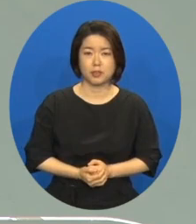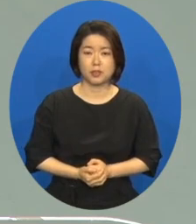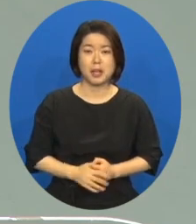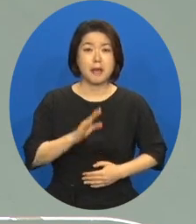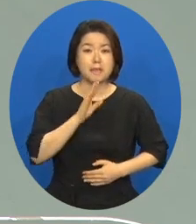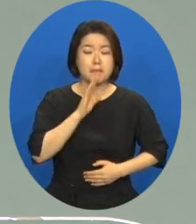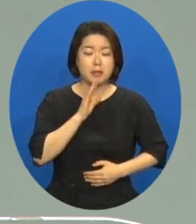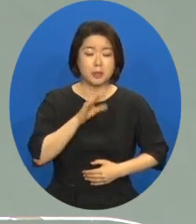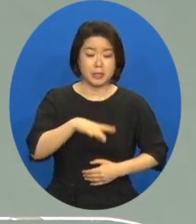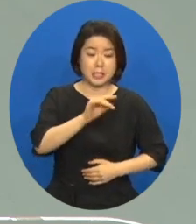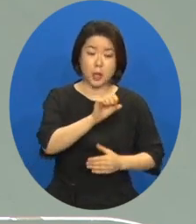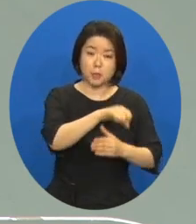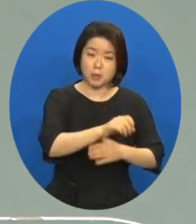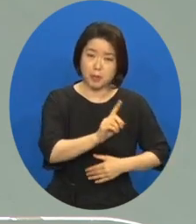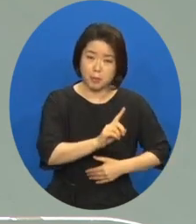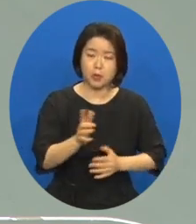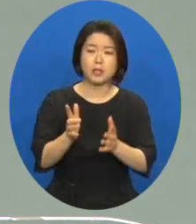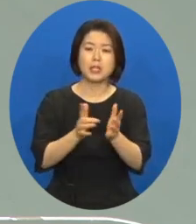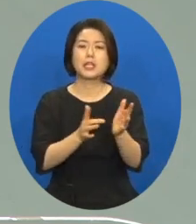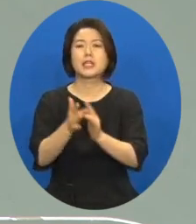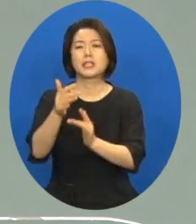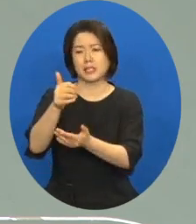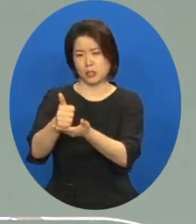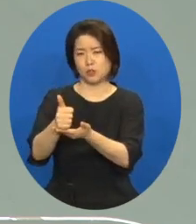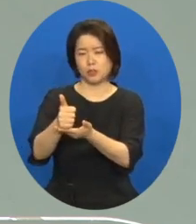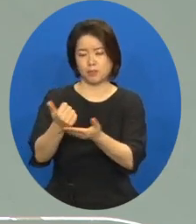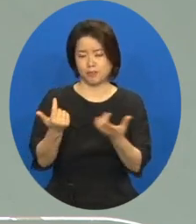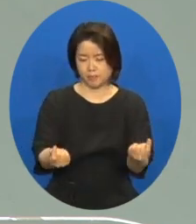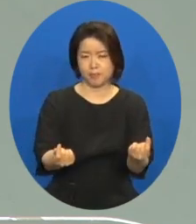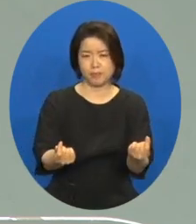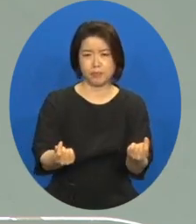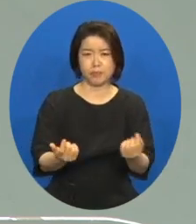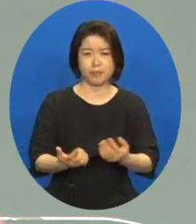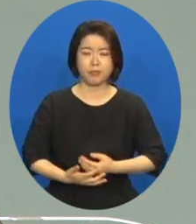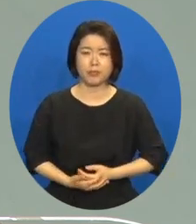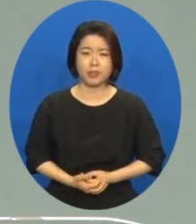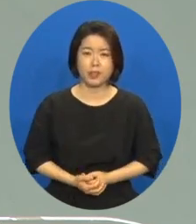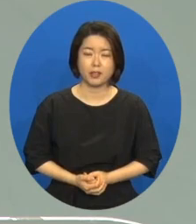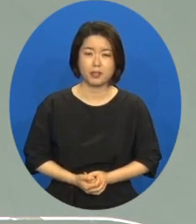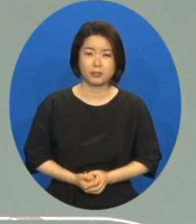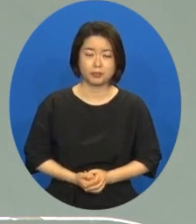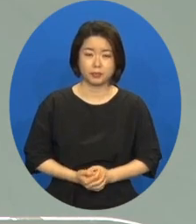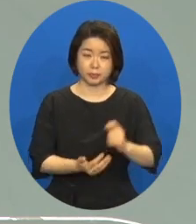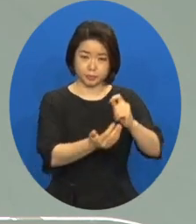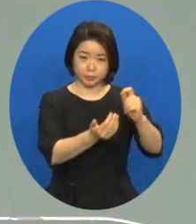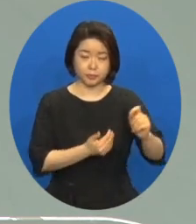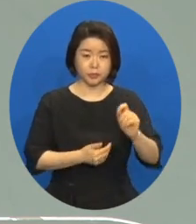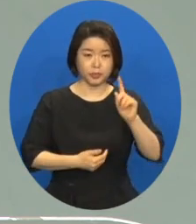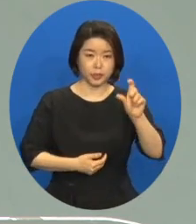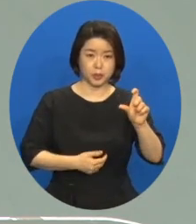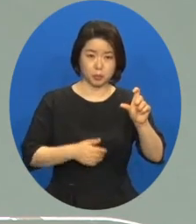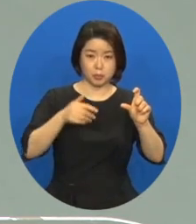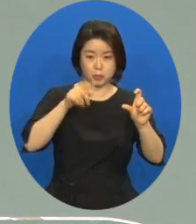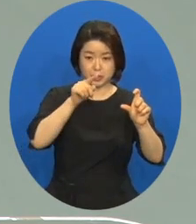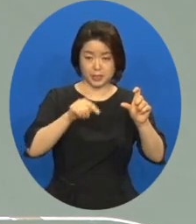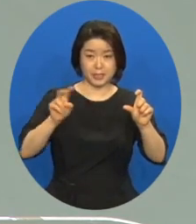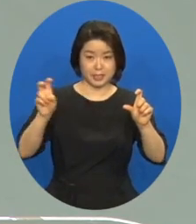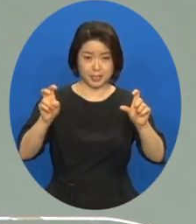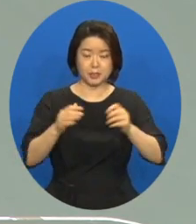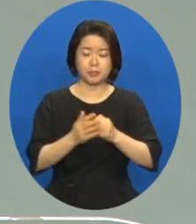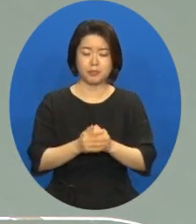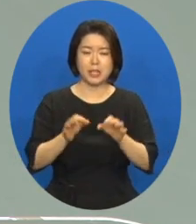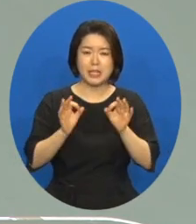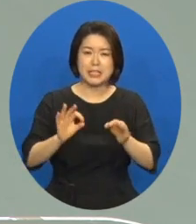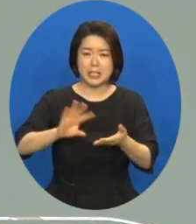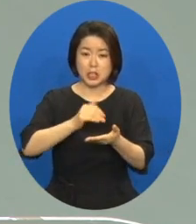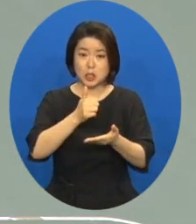바로 예수님이 첫 열매셨습니다. 고린도전서 15장 20절에 이제